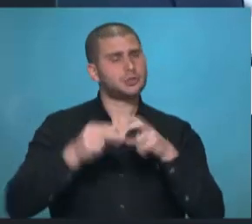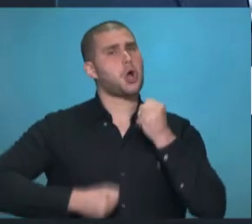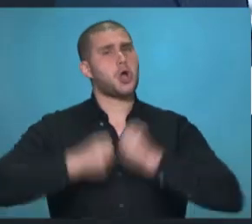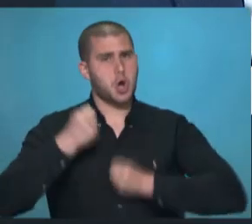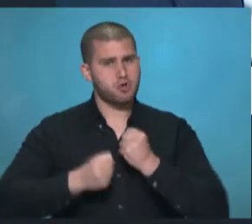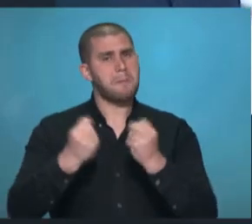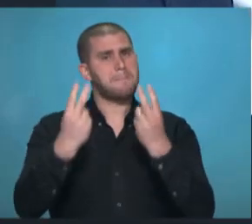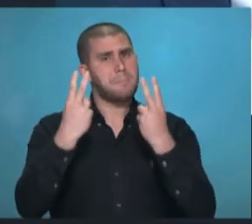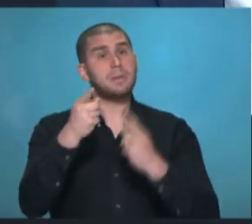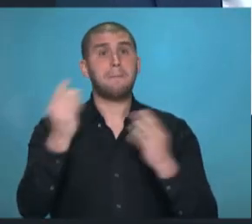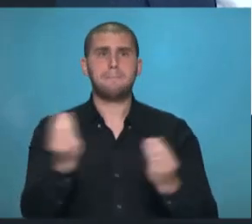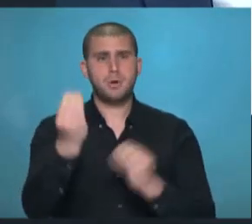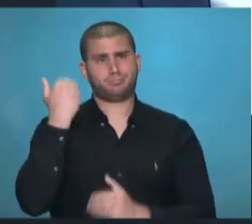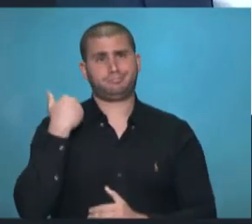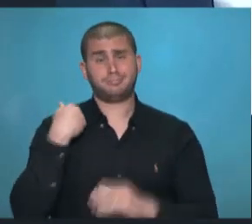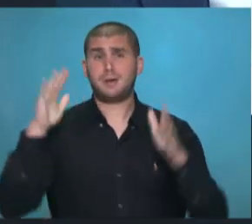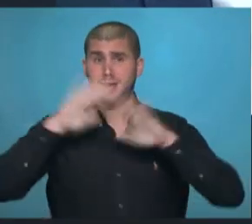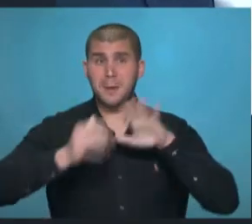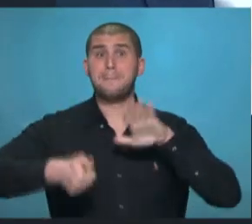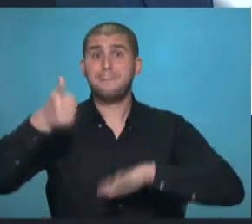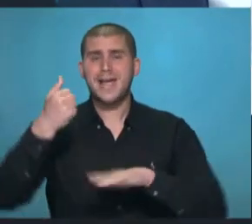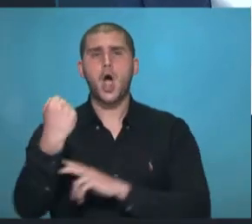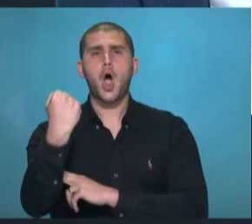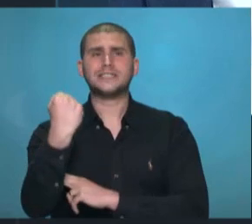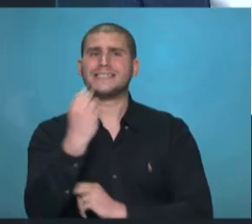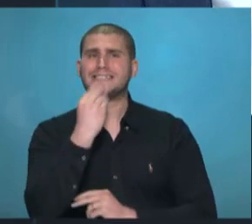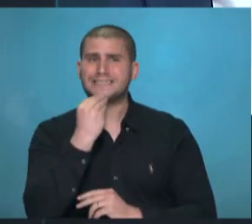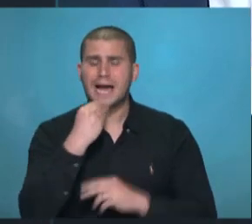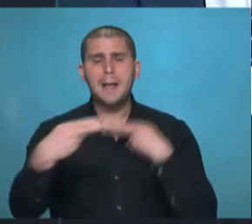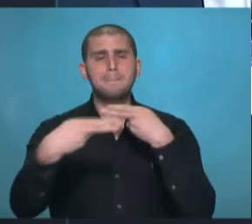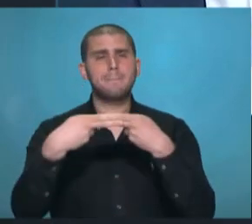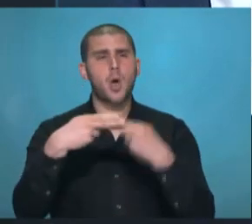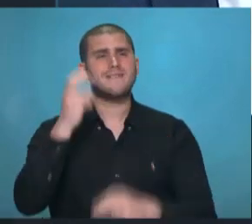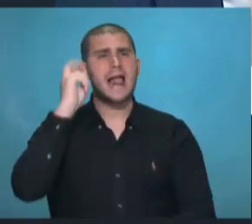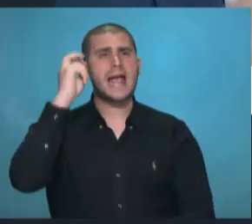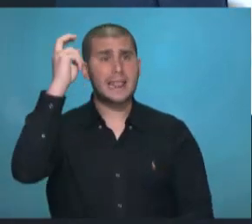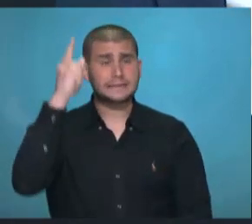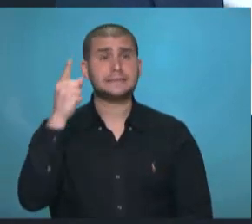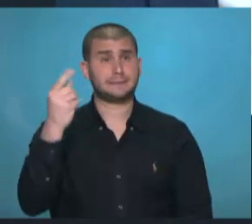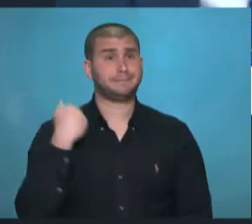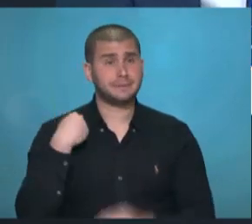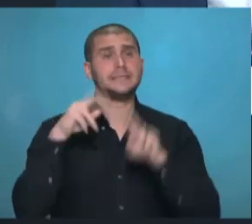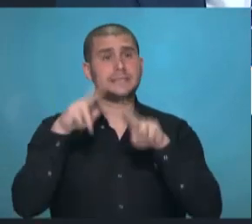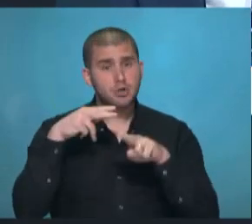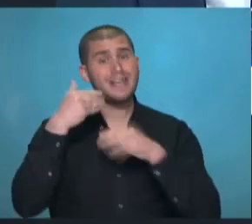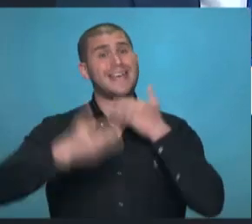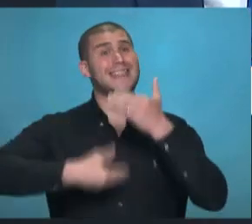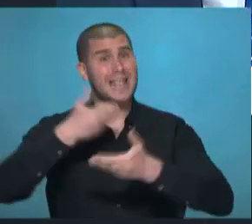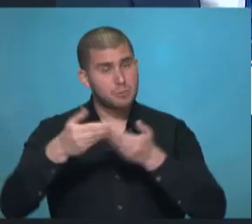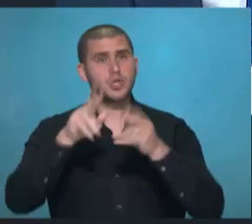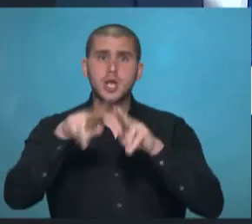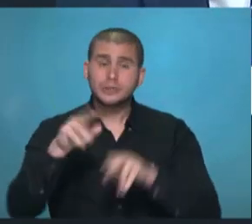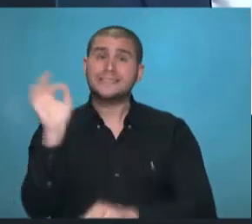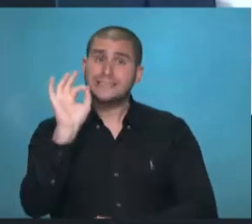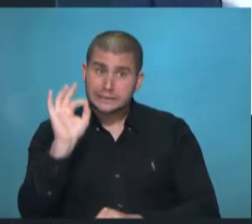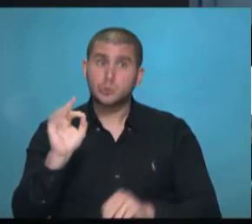מהותיים, וזה דברים שאומר לי הערב בכיר בחוסן לישראל המקורב לבני גנץ. הוא אומר ישנה התקדמות וקיים סיכוי